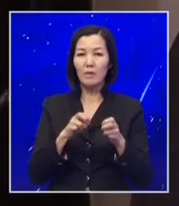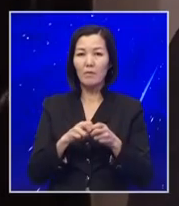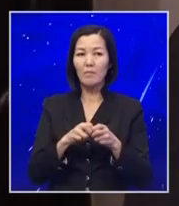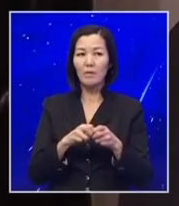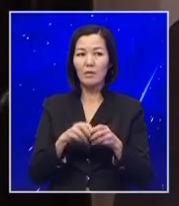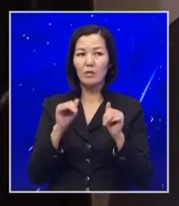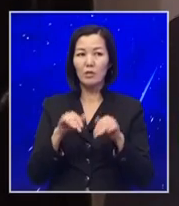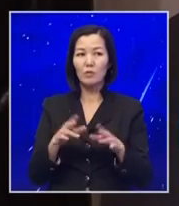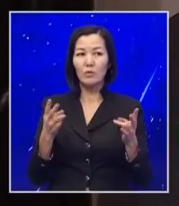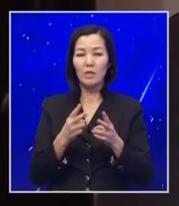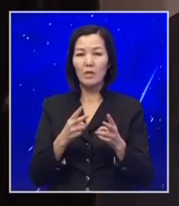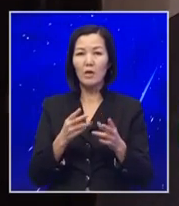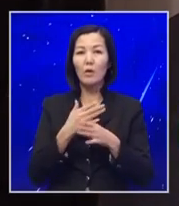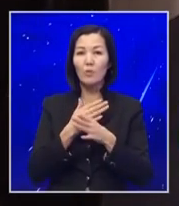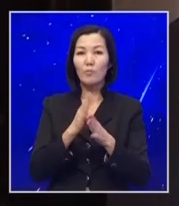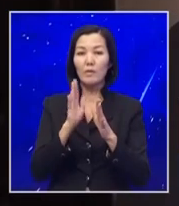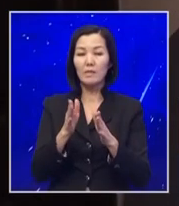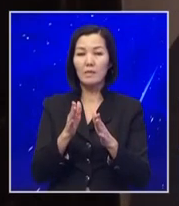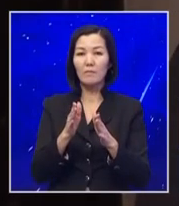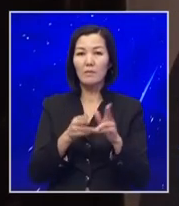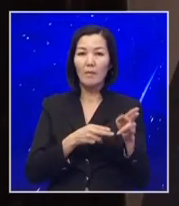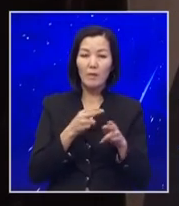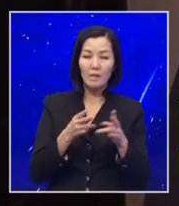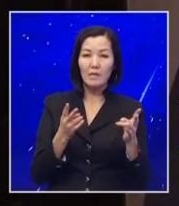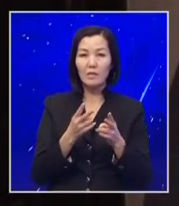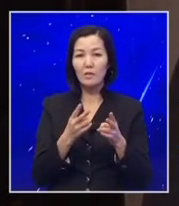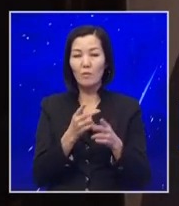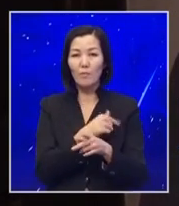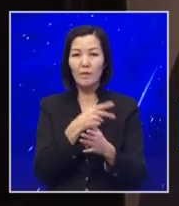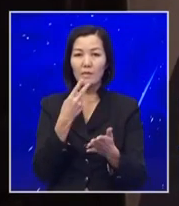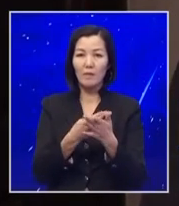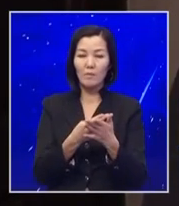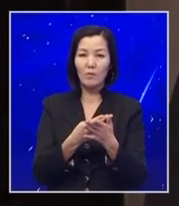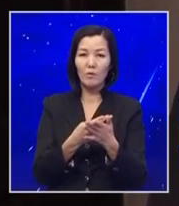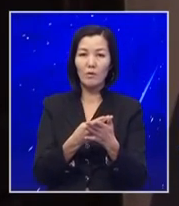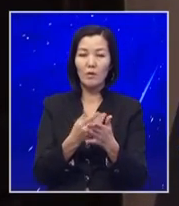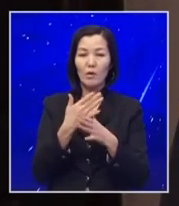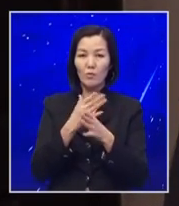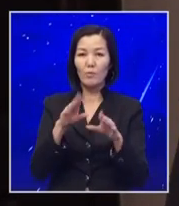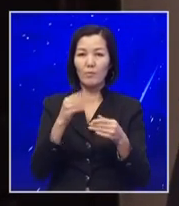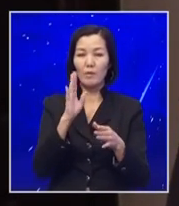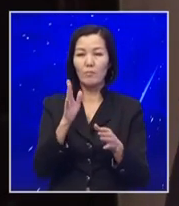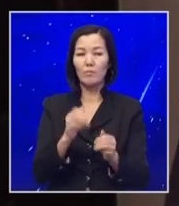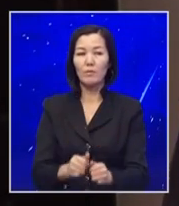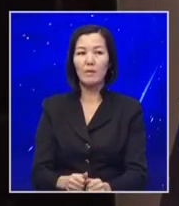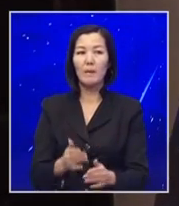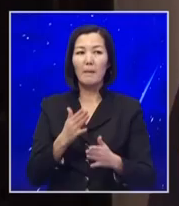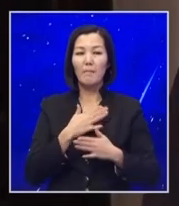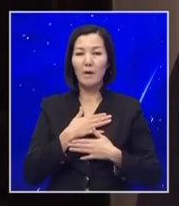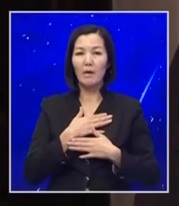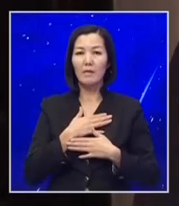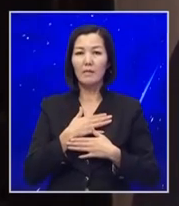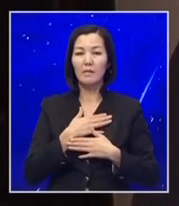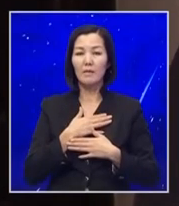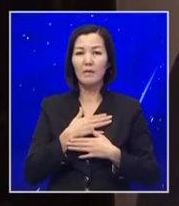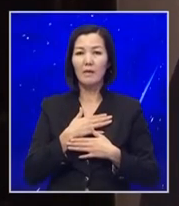ма? Көмектесеміз деді, өткізіп береміз деді. Больницаға жатқызуына бәріне балаға көмектесеміз деді. Маған келіңіз деді